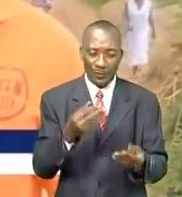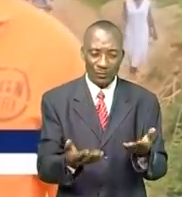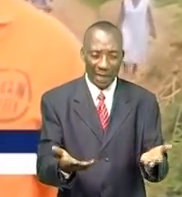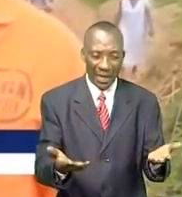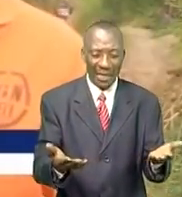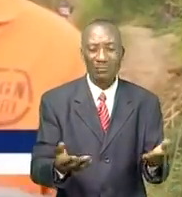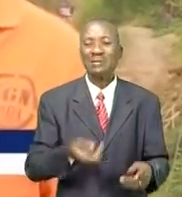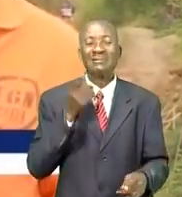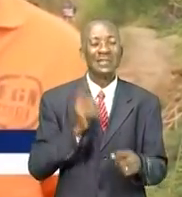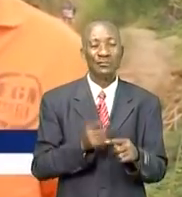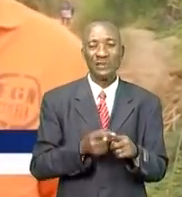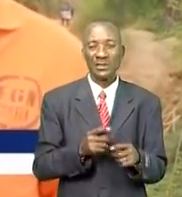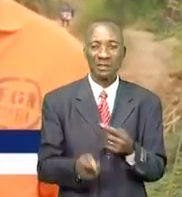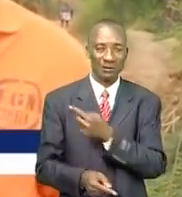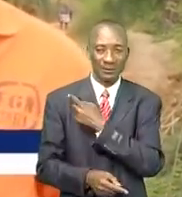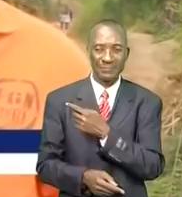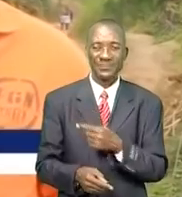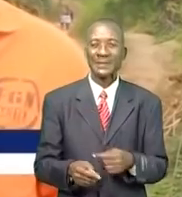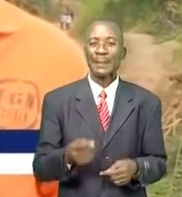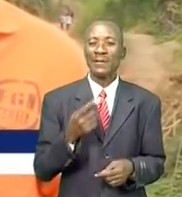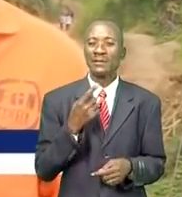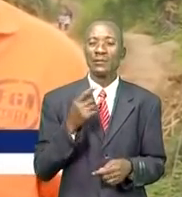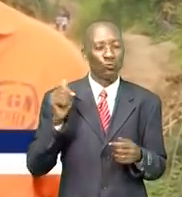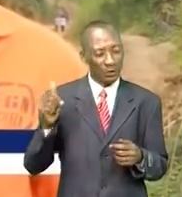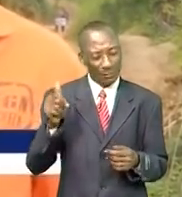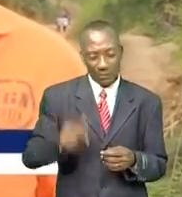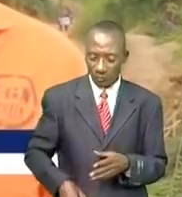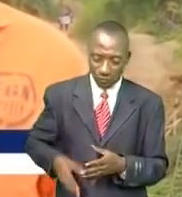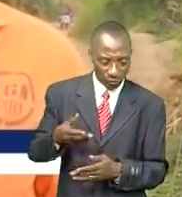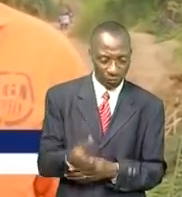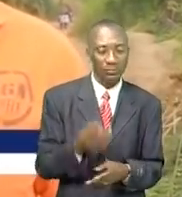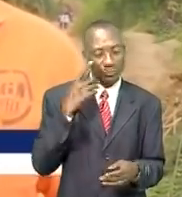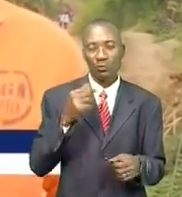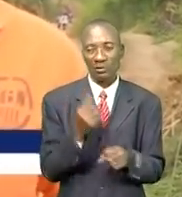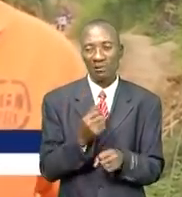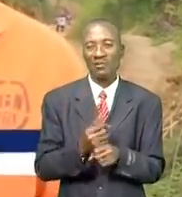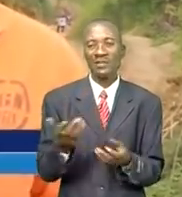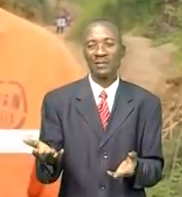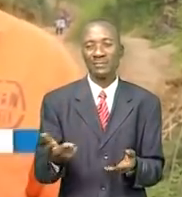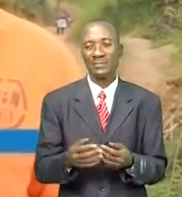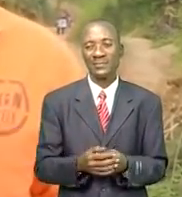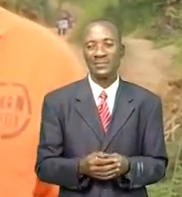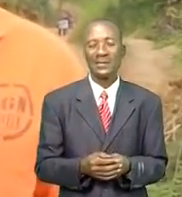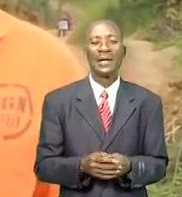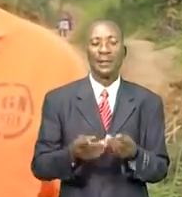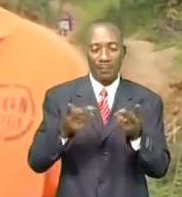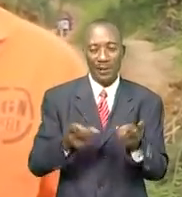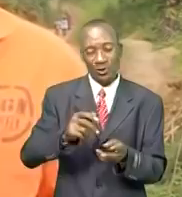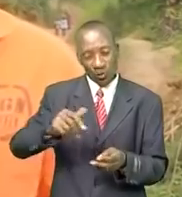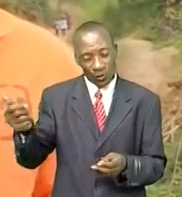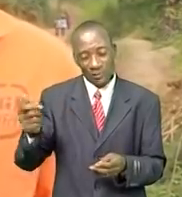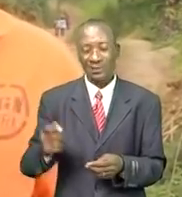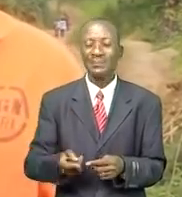de dégager, je suis encore sur l'axe Tchela-Nganda-Sundi, où aujourd'hui, impossible. Nous lançons le